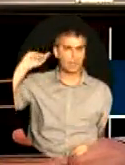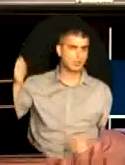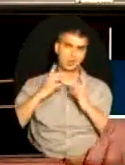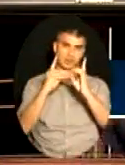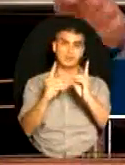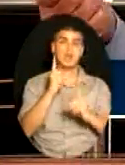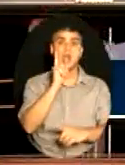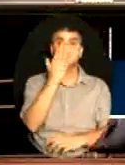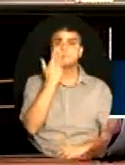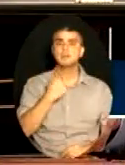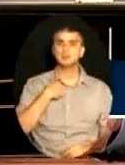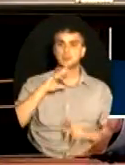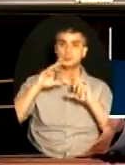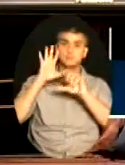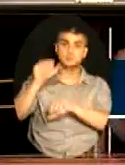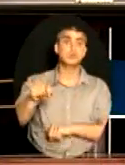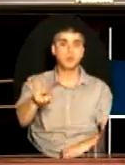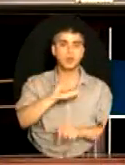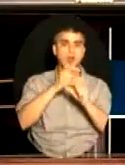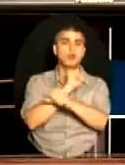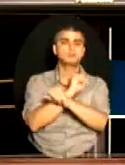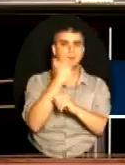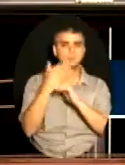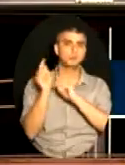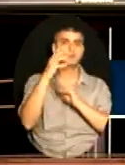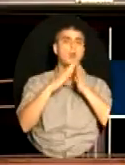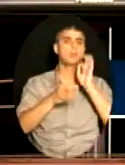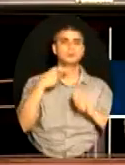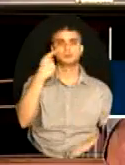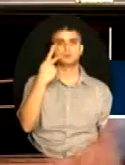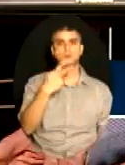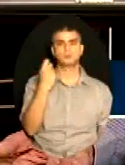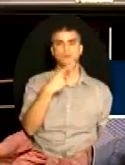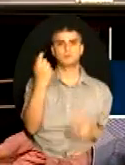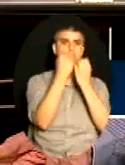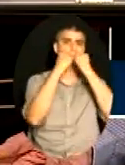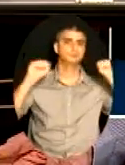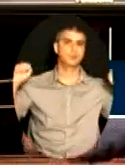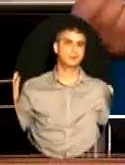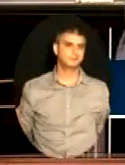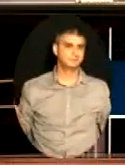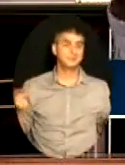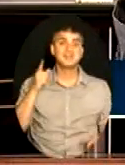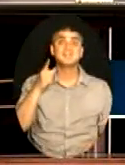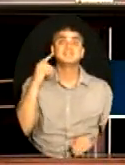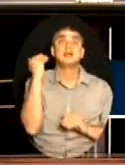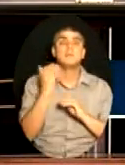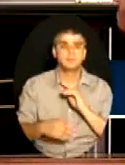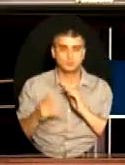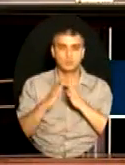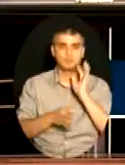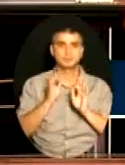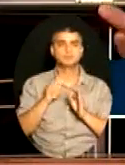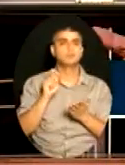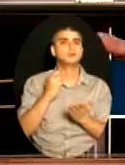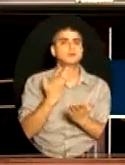הדרך. אבל ברגע שאני מעוצר אותם, הם בסוף מגיעים לבית המשפט אחרי יום, יומיים, שבוע, הם משתחררים. וזה בסוף, בית המשפט